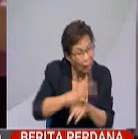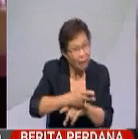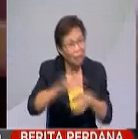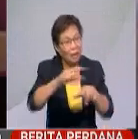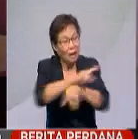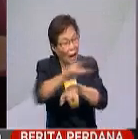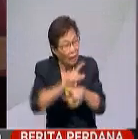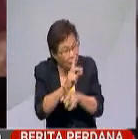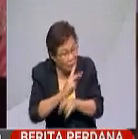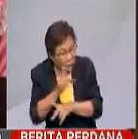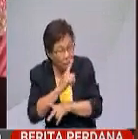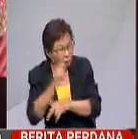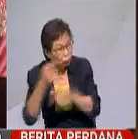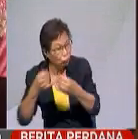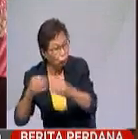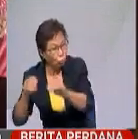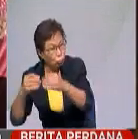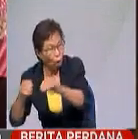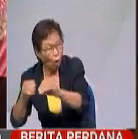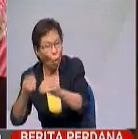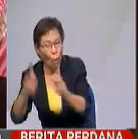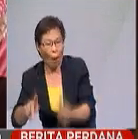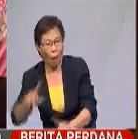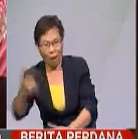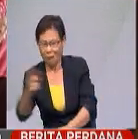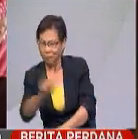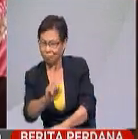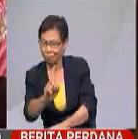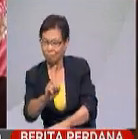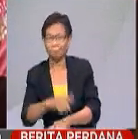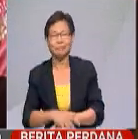utama itu dan tidak menjualnya kepada pihak lain.